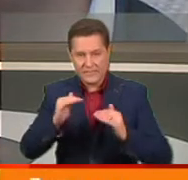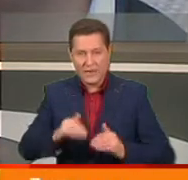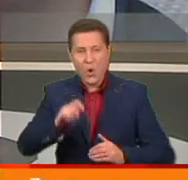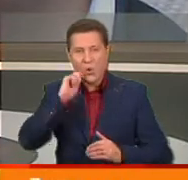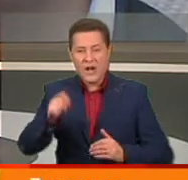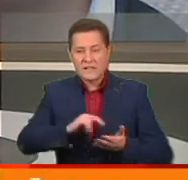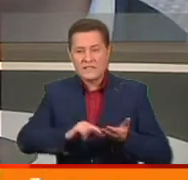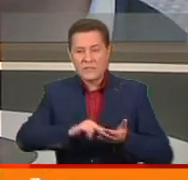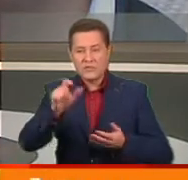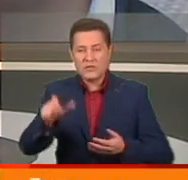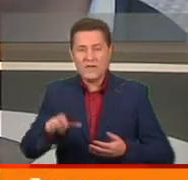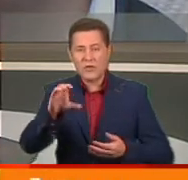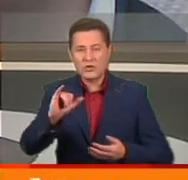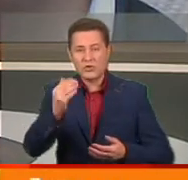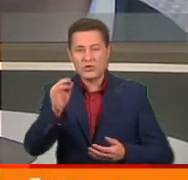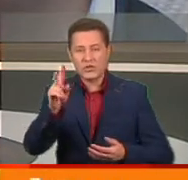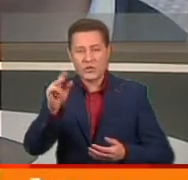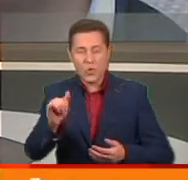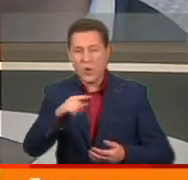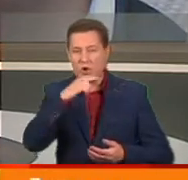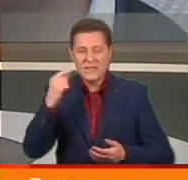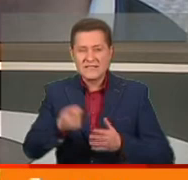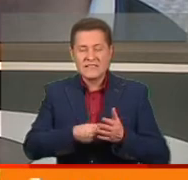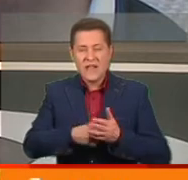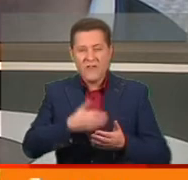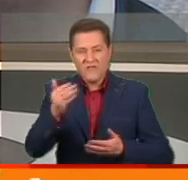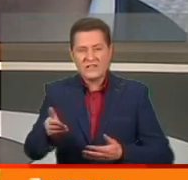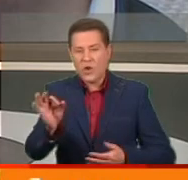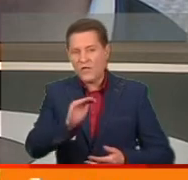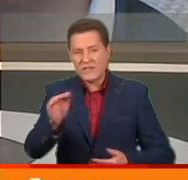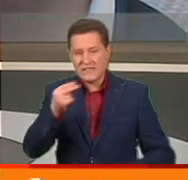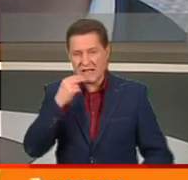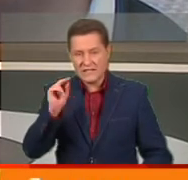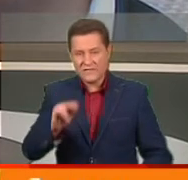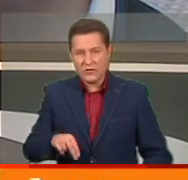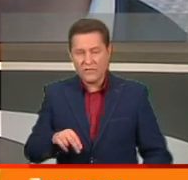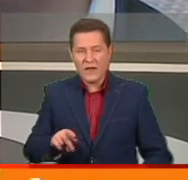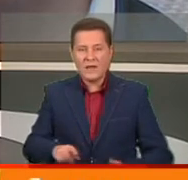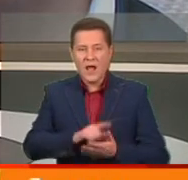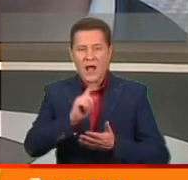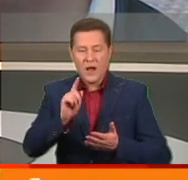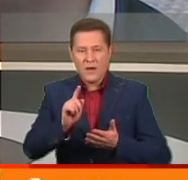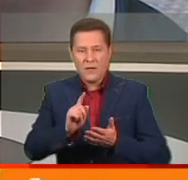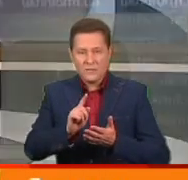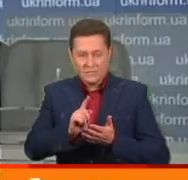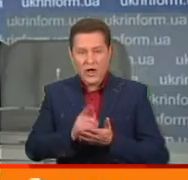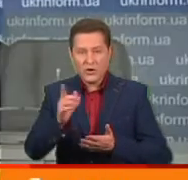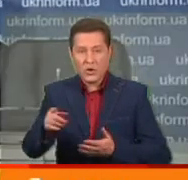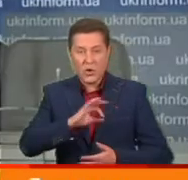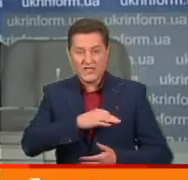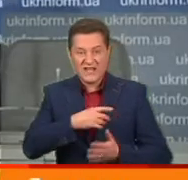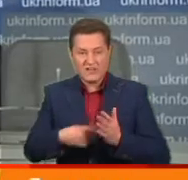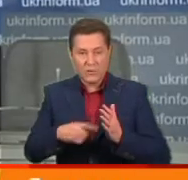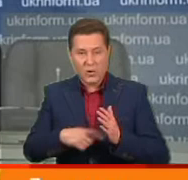Українському журналістові Роману Сущенку російське слідство висунуло офіційне звинувачення. Кремль має його за шпигуна. Про це